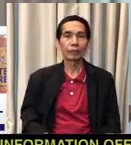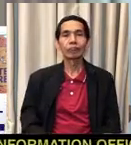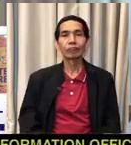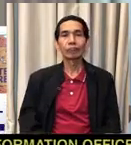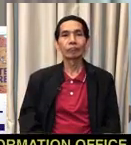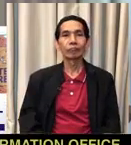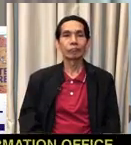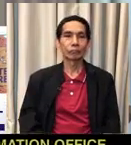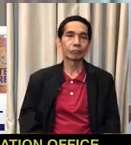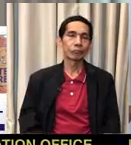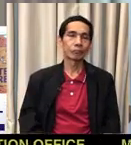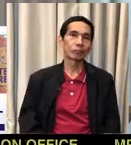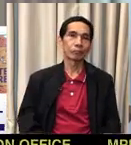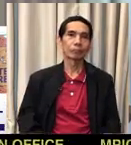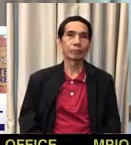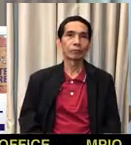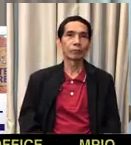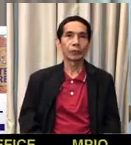term.